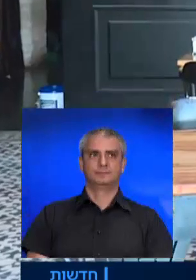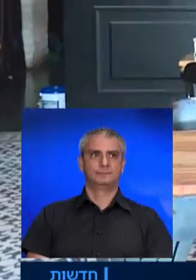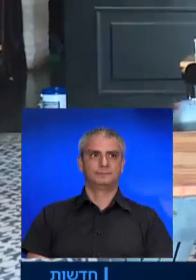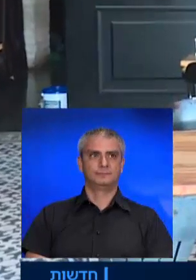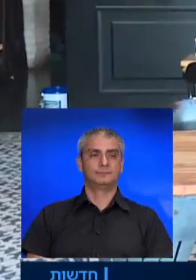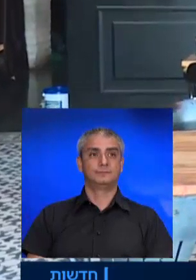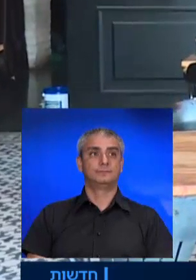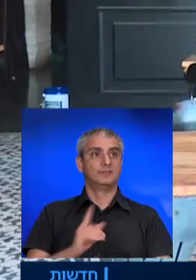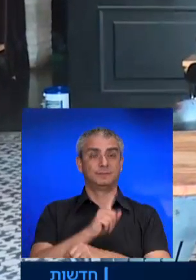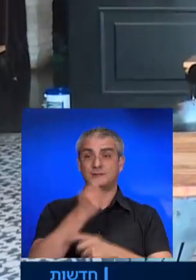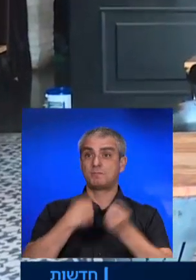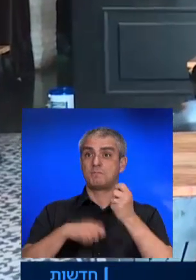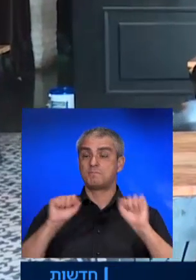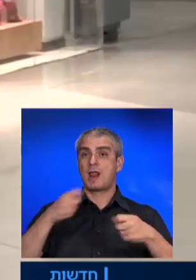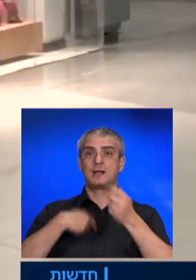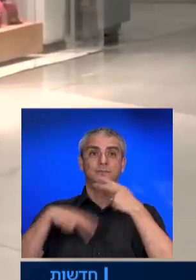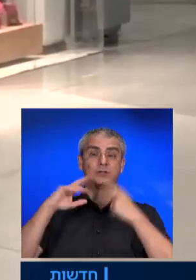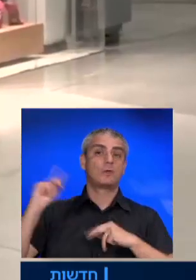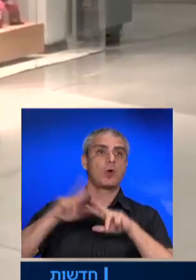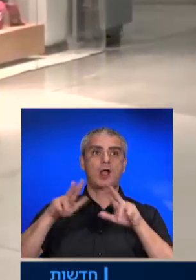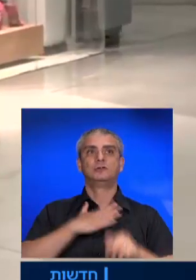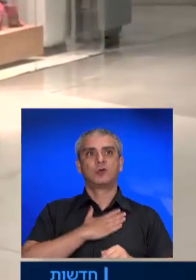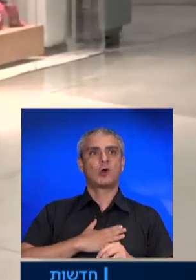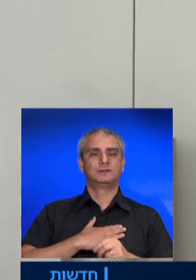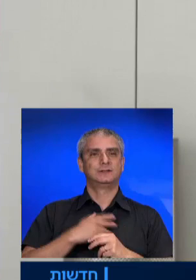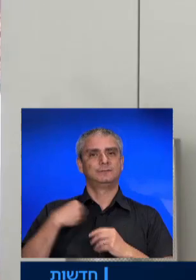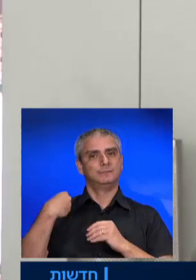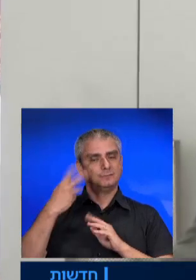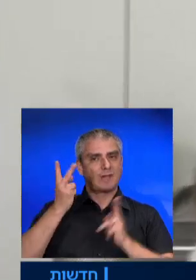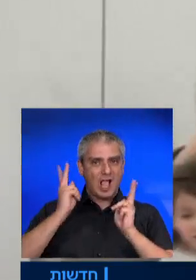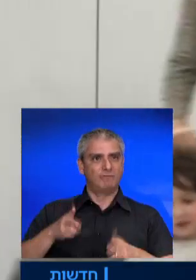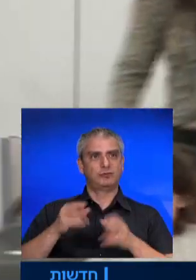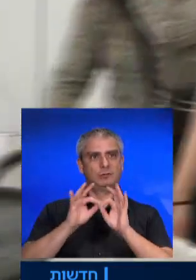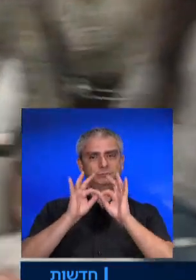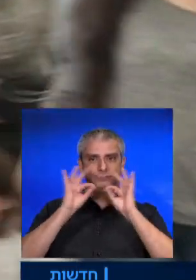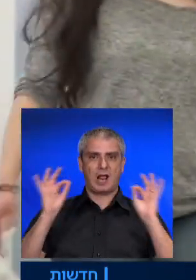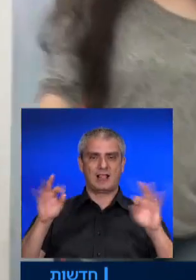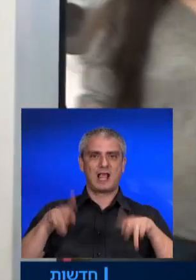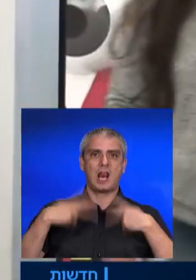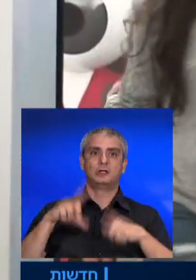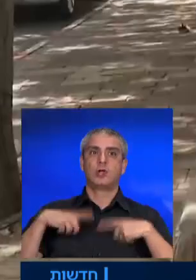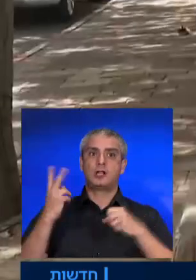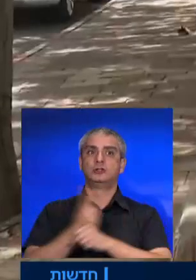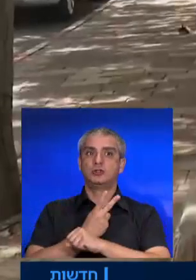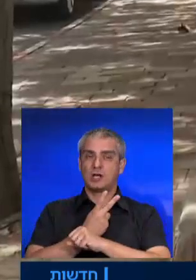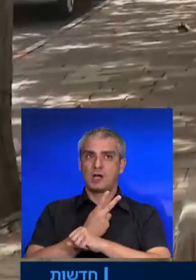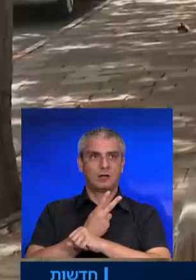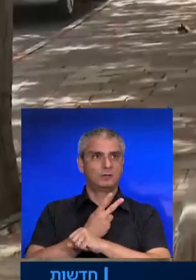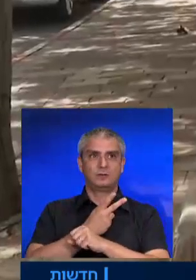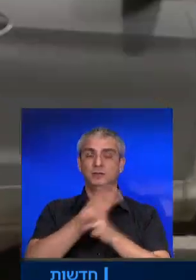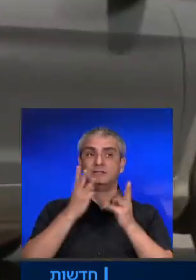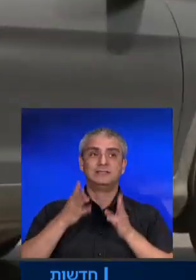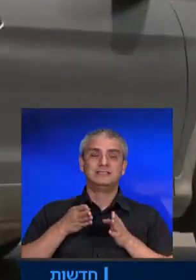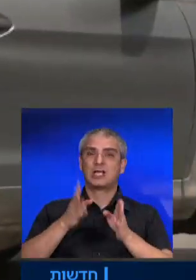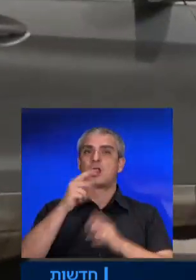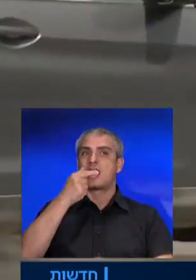בזמן שבעלי מסעדות בכל המדינה משוועים למתן האות שיאפשר להם להתחיל לחזור לשגרה, בסדרות הגעתון